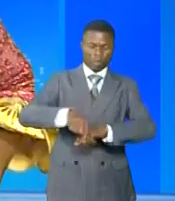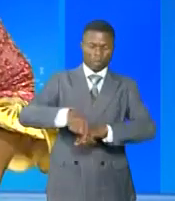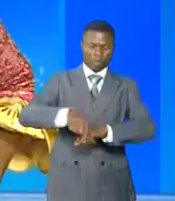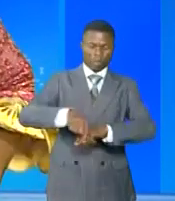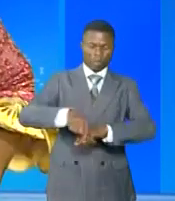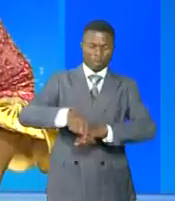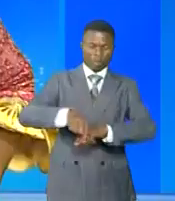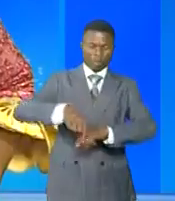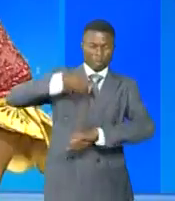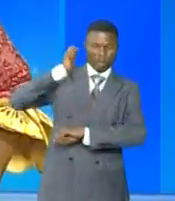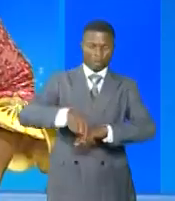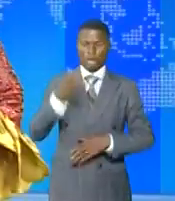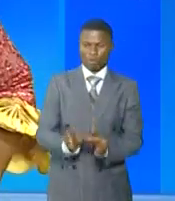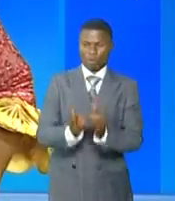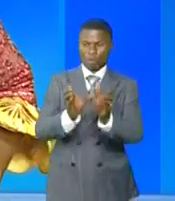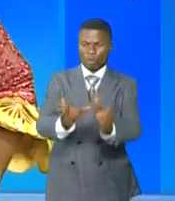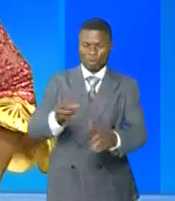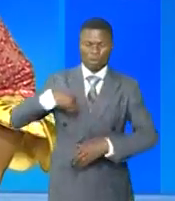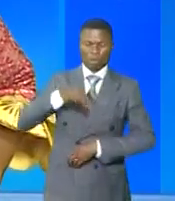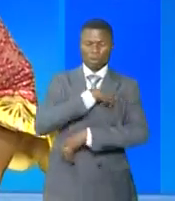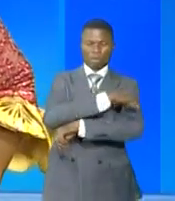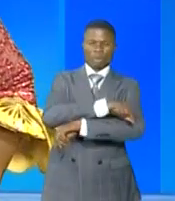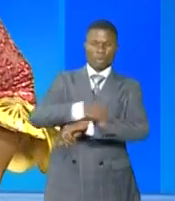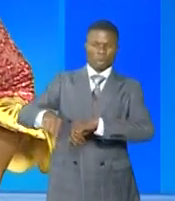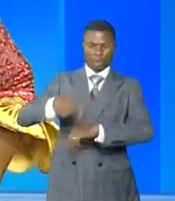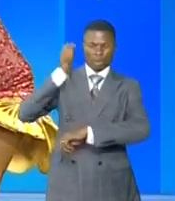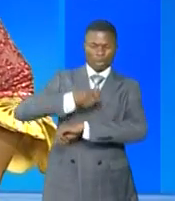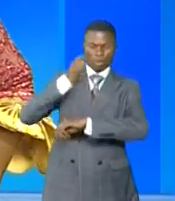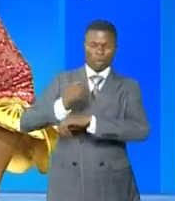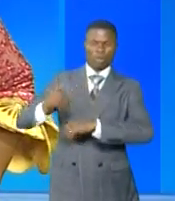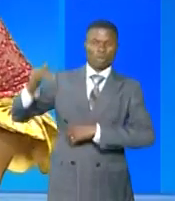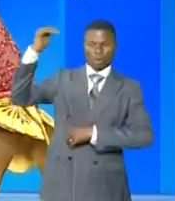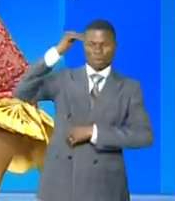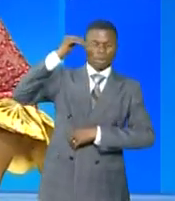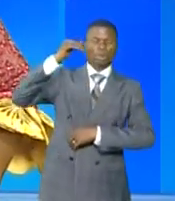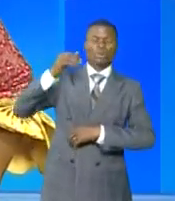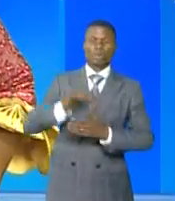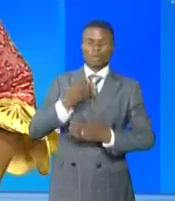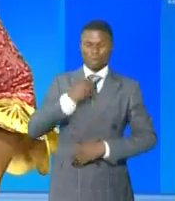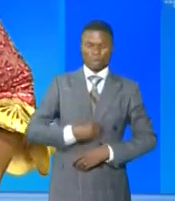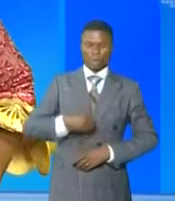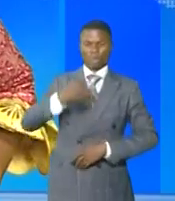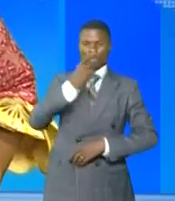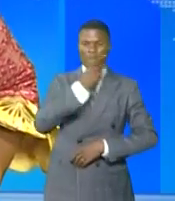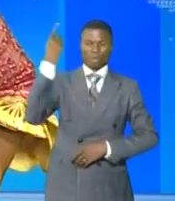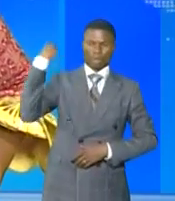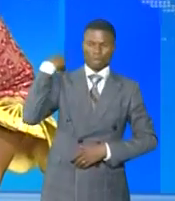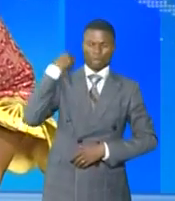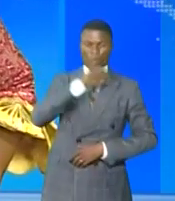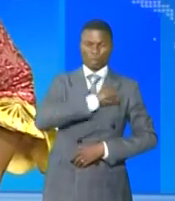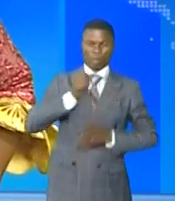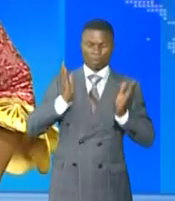déposé les membres du bureau du Conseil supérieur de la magistrature, députés et sénateurs, membres